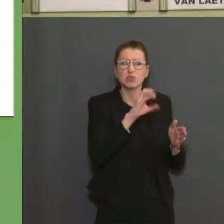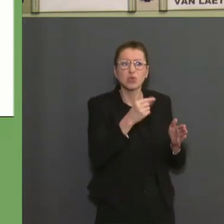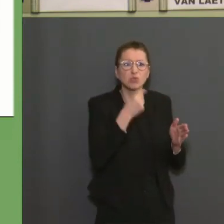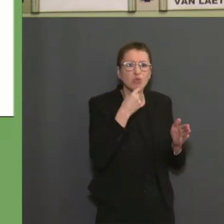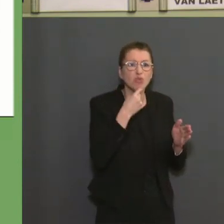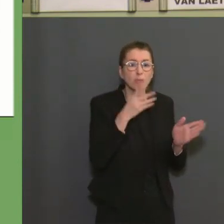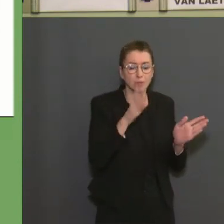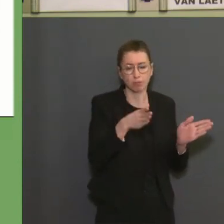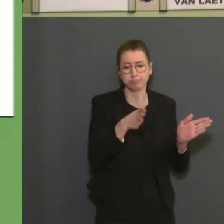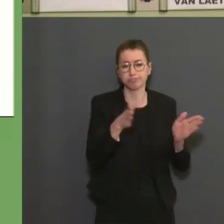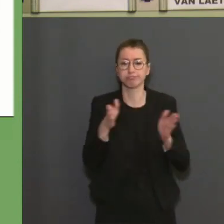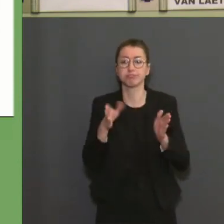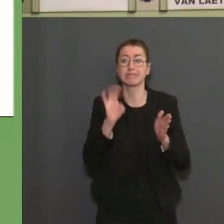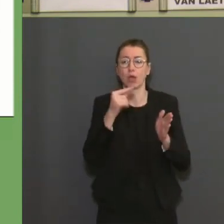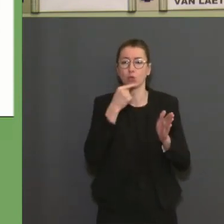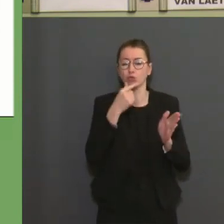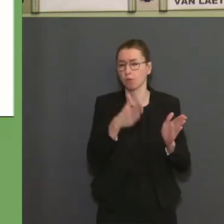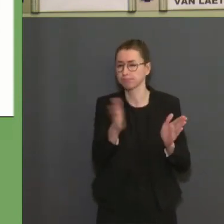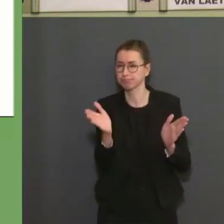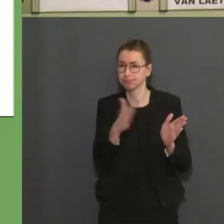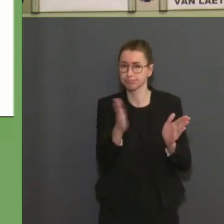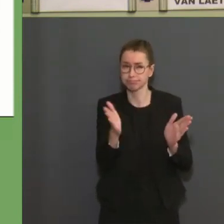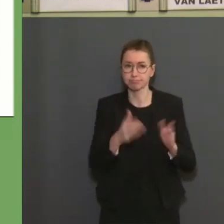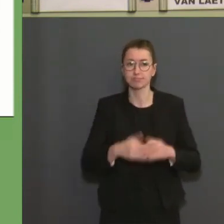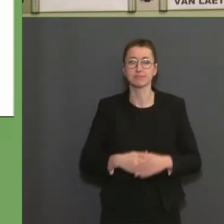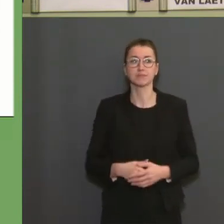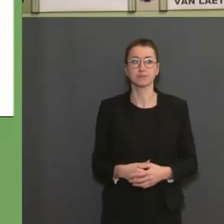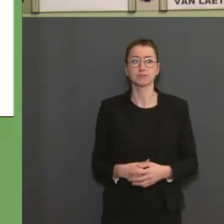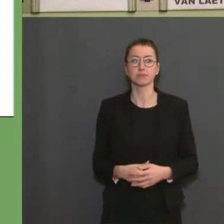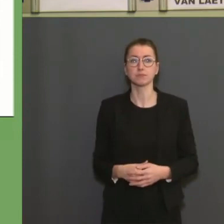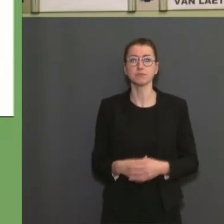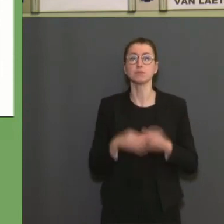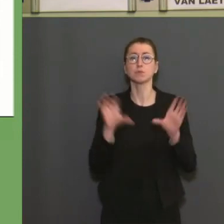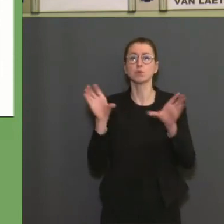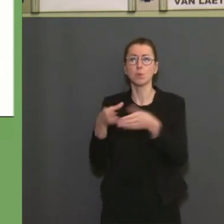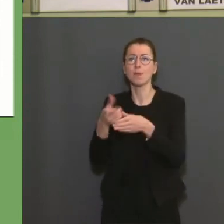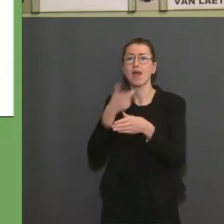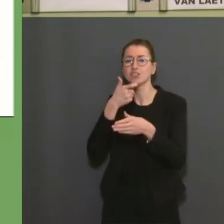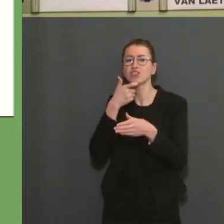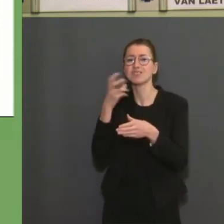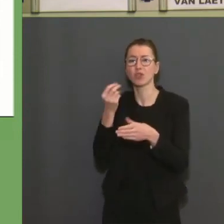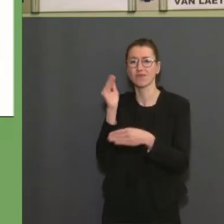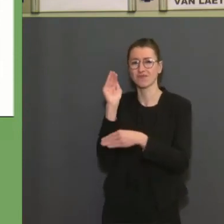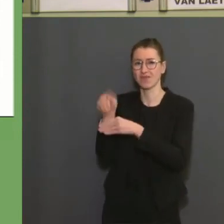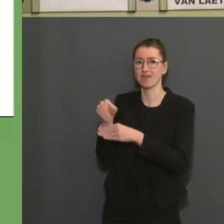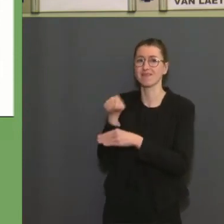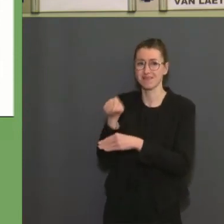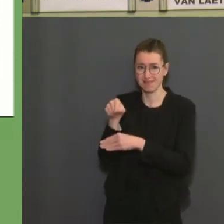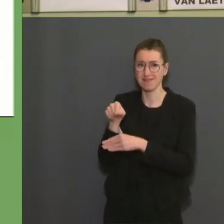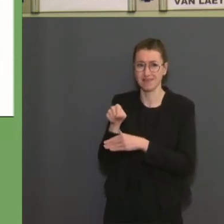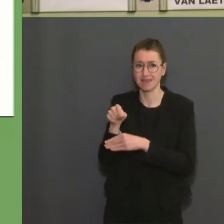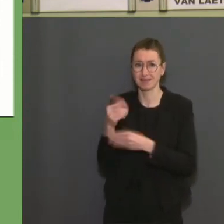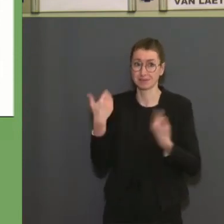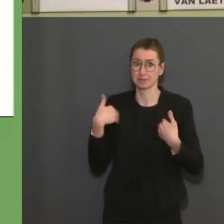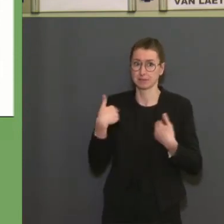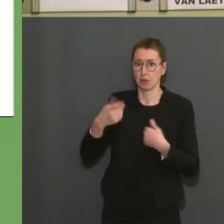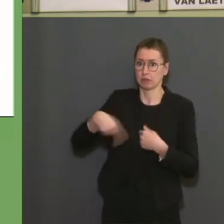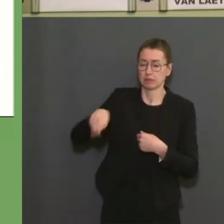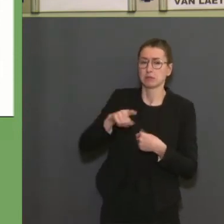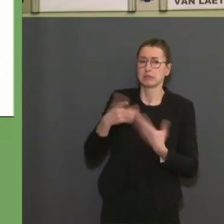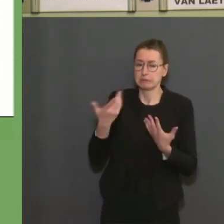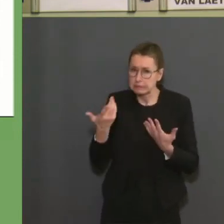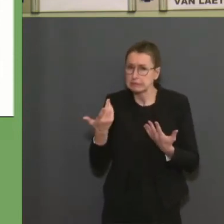Au niveau des personnes de plus de 80 ans, on a encore des chiffres élevés, mais là aussi, heureusement,